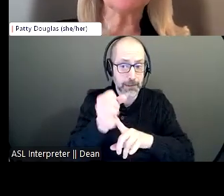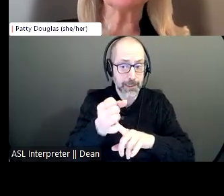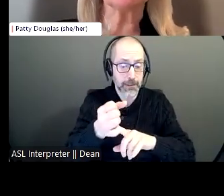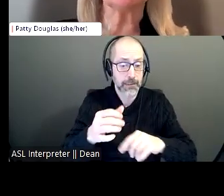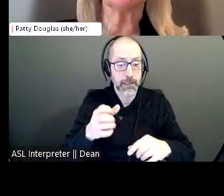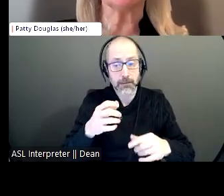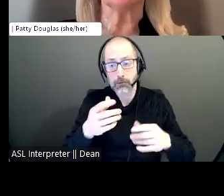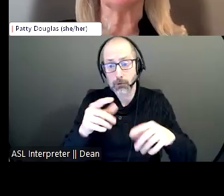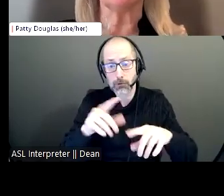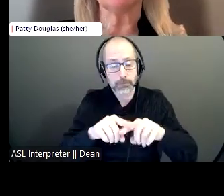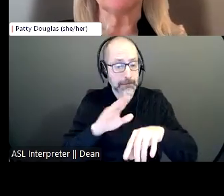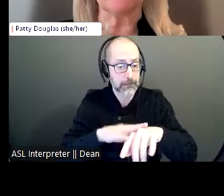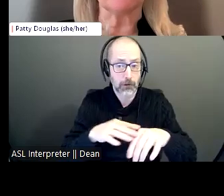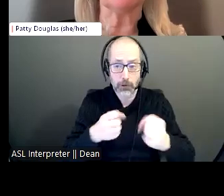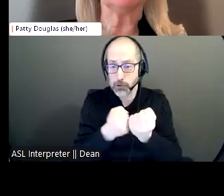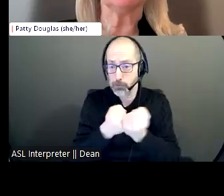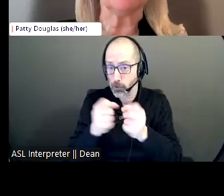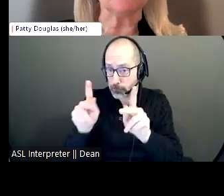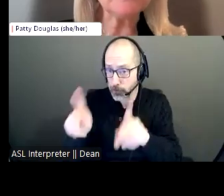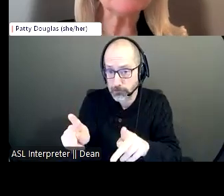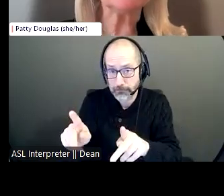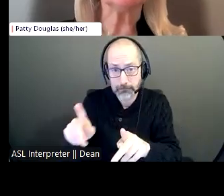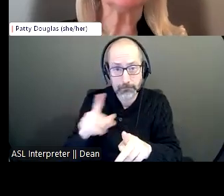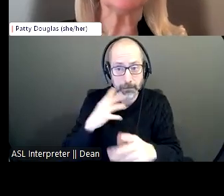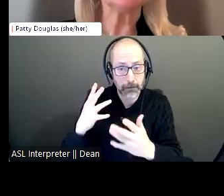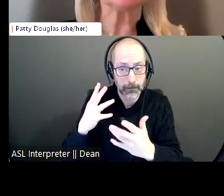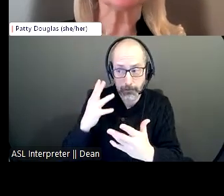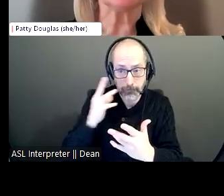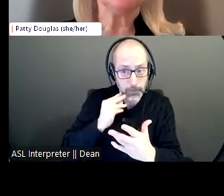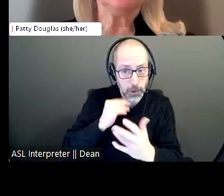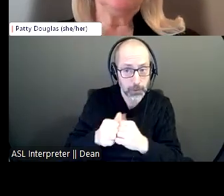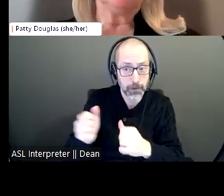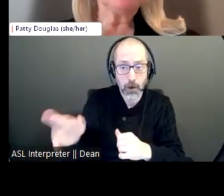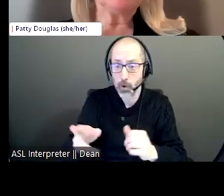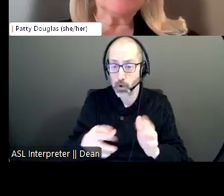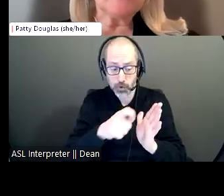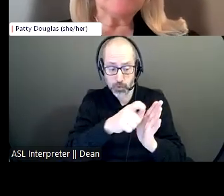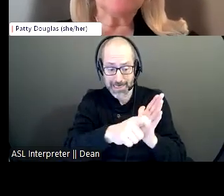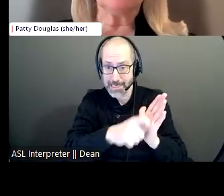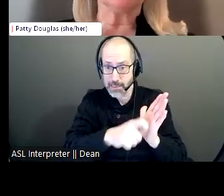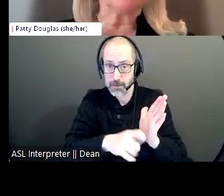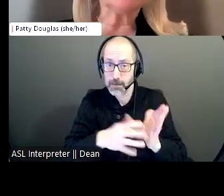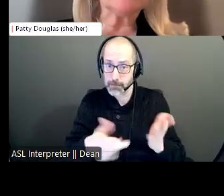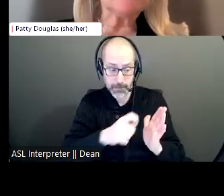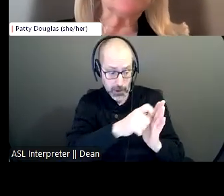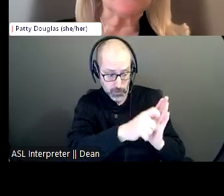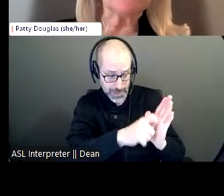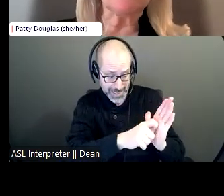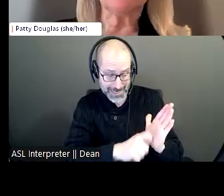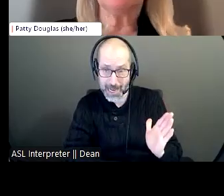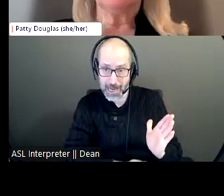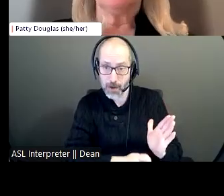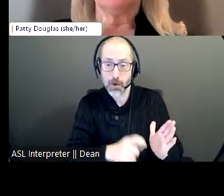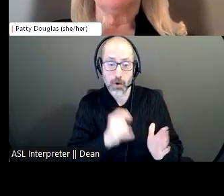situations. Là, il faut offrir, par exemple, une période de soutien qu'ils connaissent ou d'écriture,